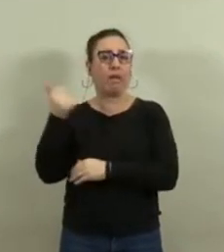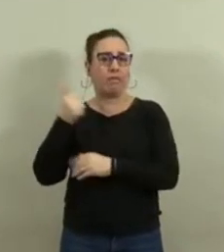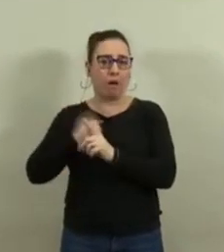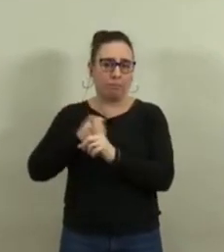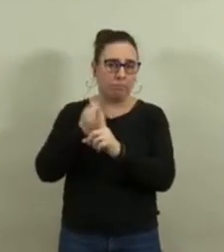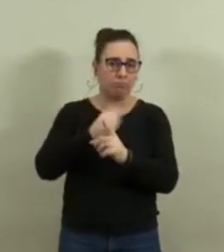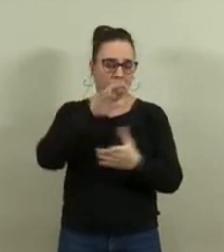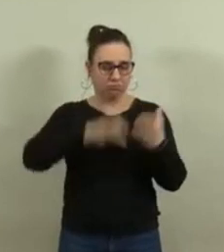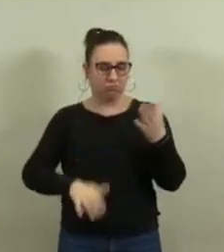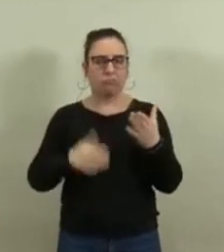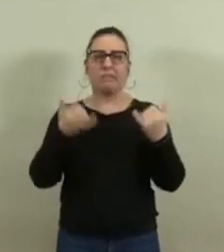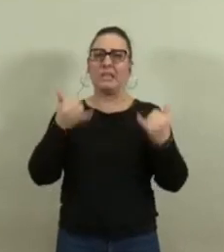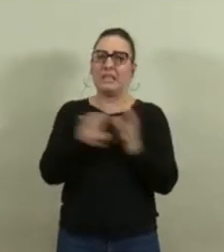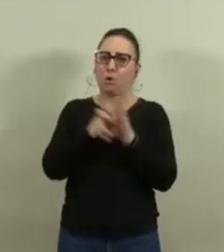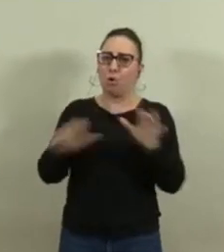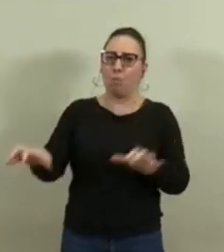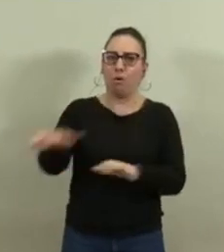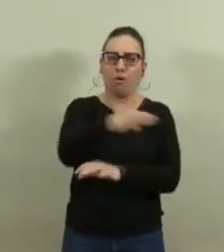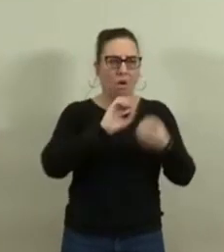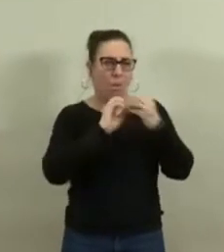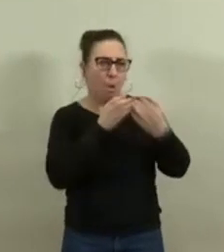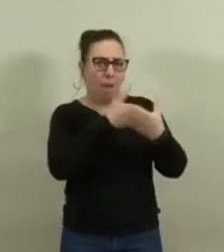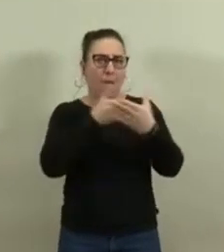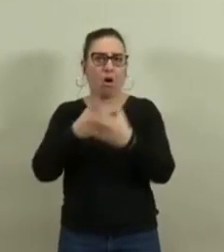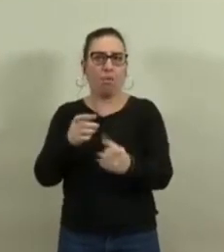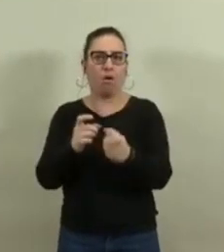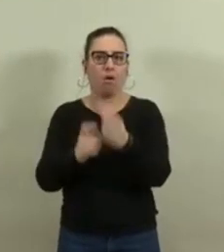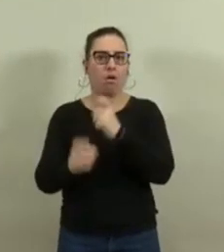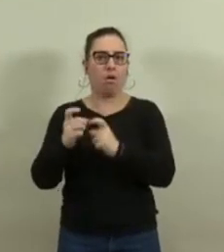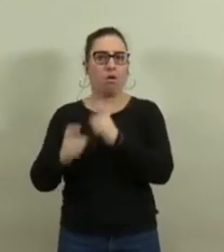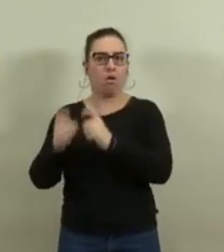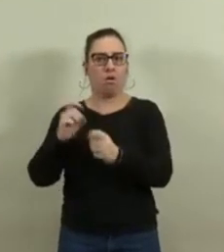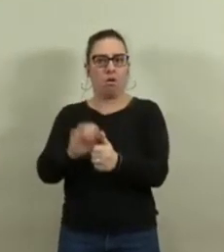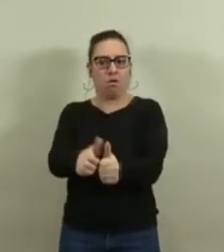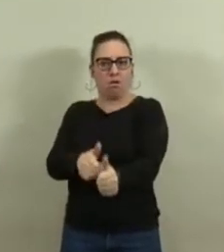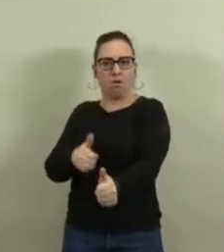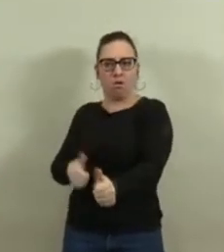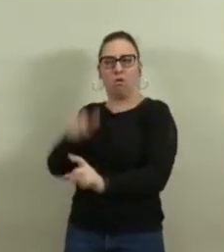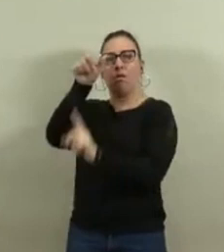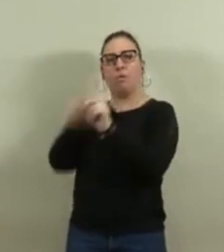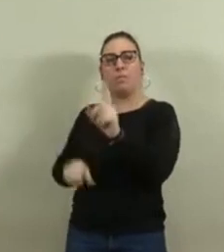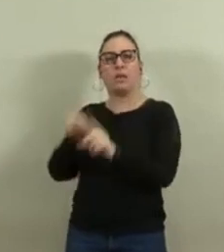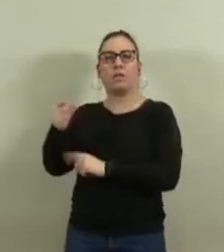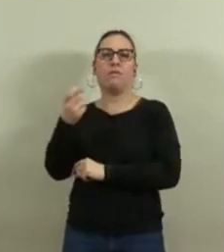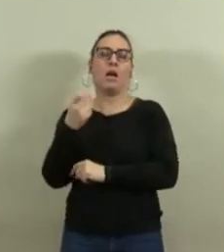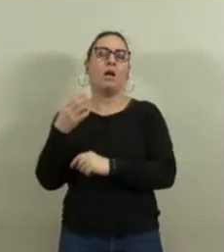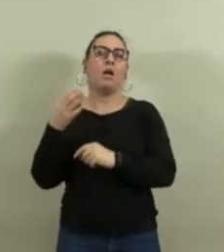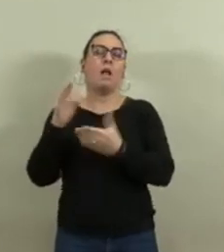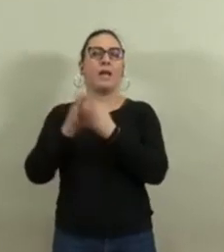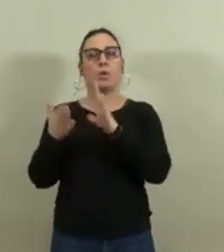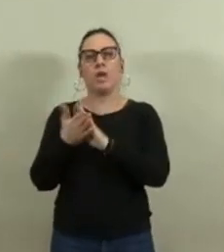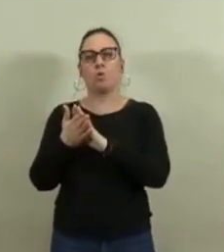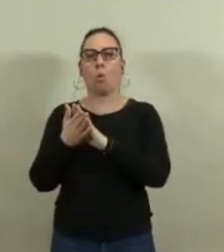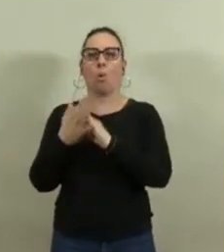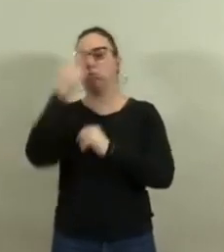territoire, la prise en compte de ces problématiques recule, confirmait une membre de l'association Valentin OI. Ce n'est